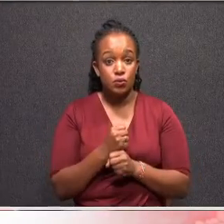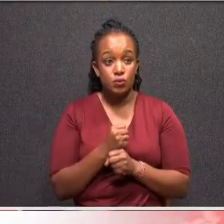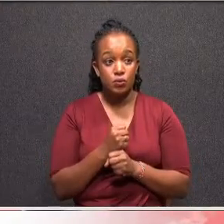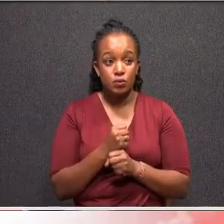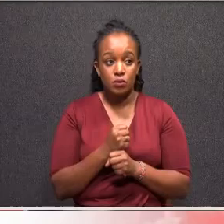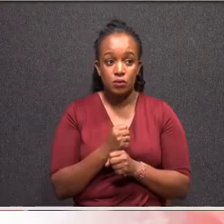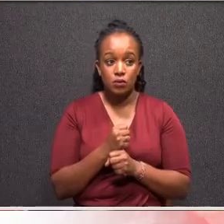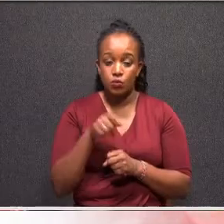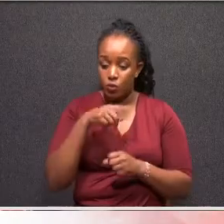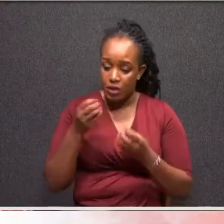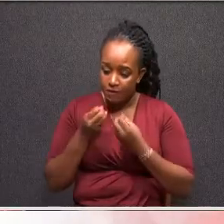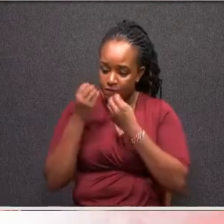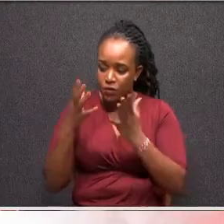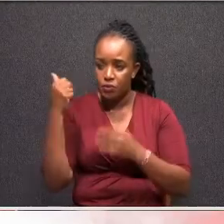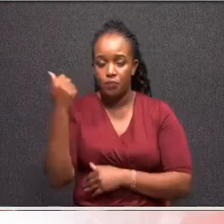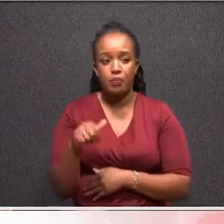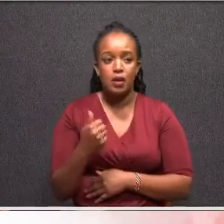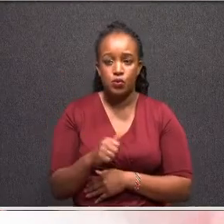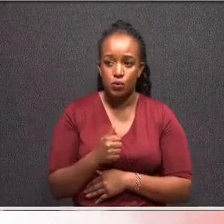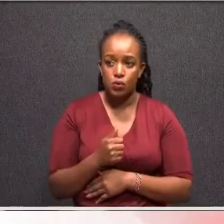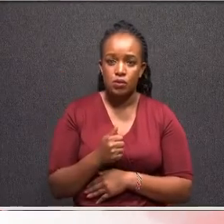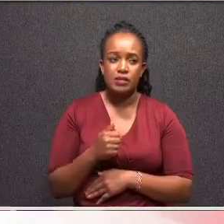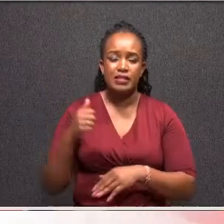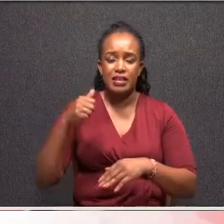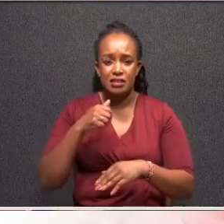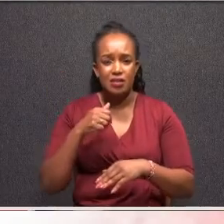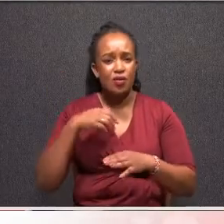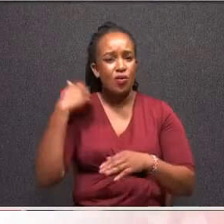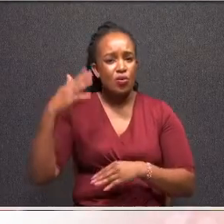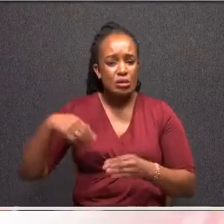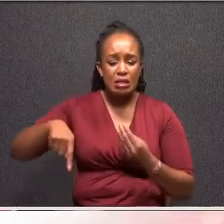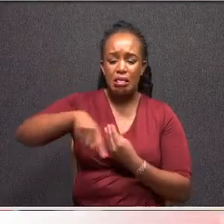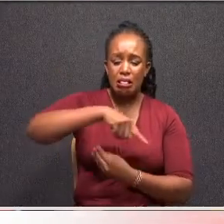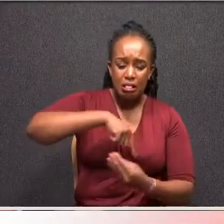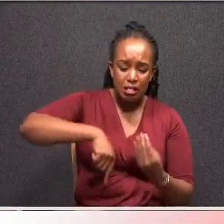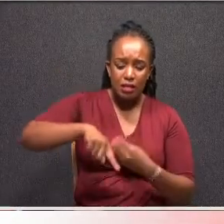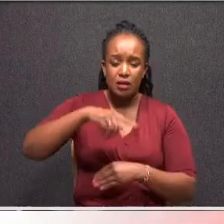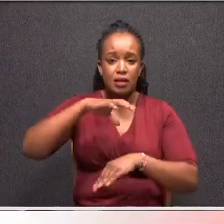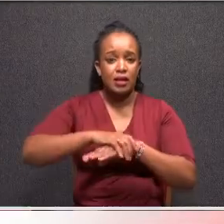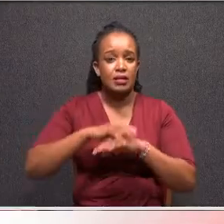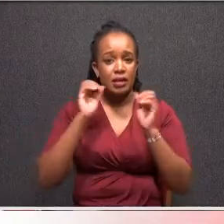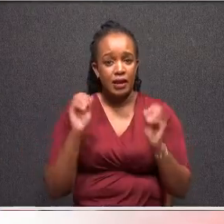Hatuwezi ambiwa parasida wakitusungusha huku na sasa hatumpati.